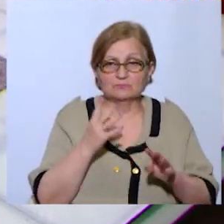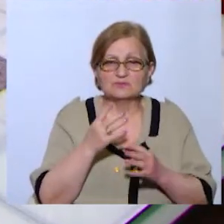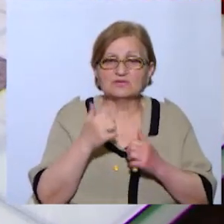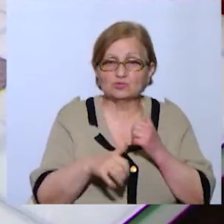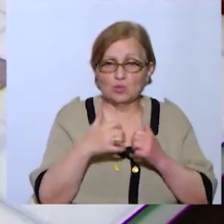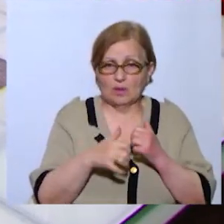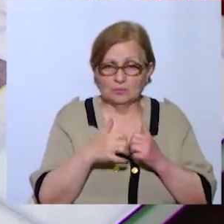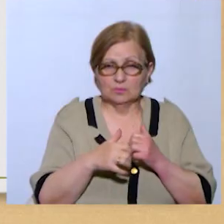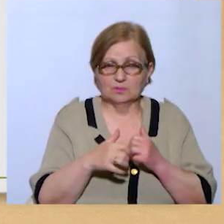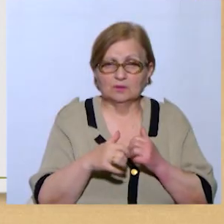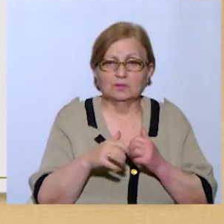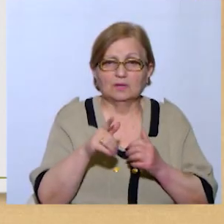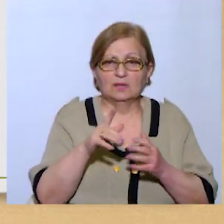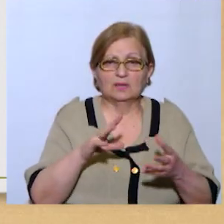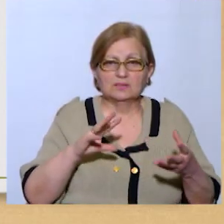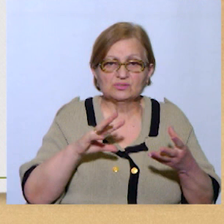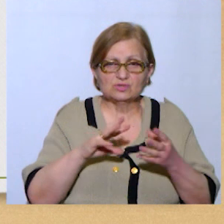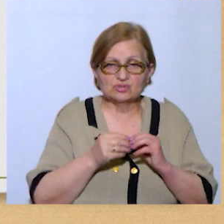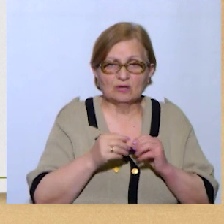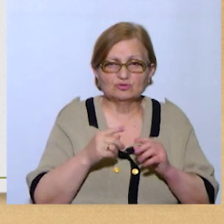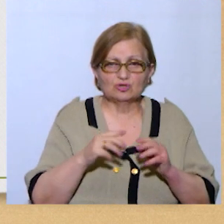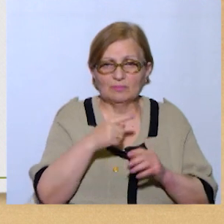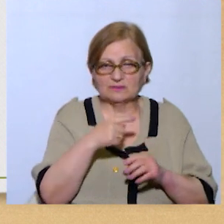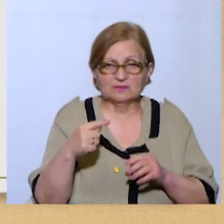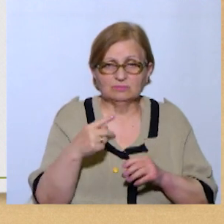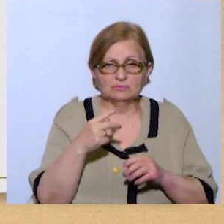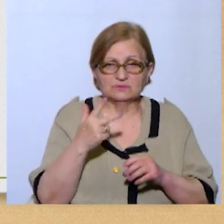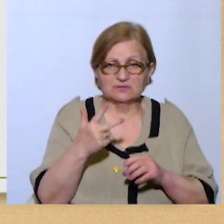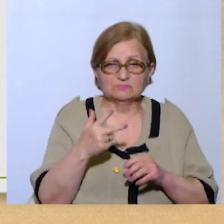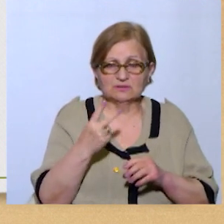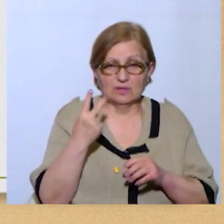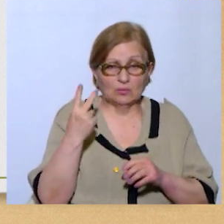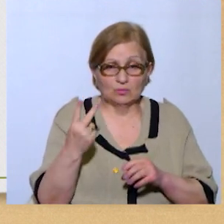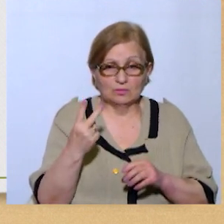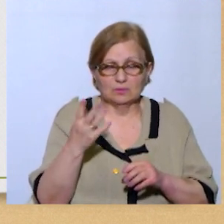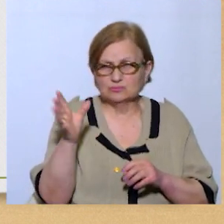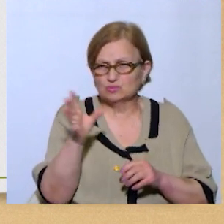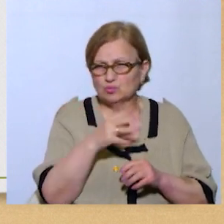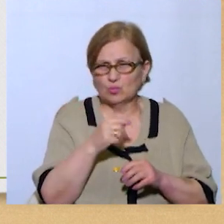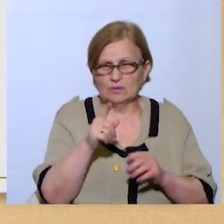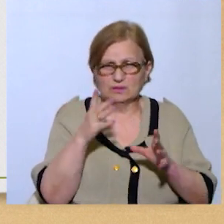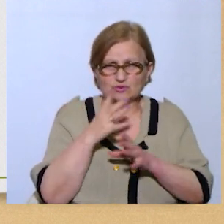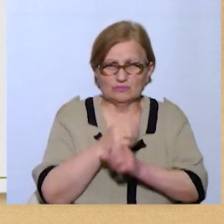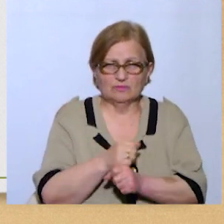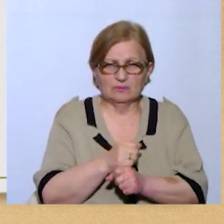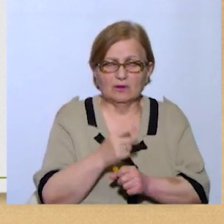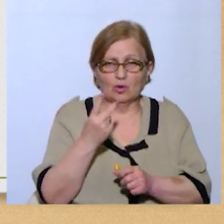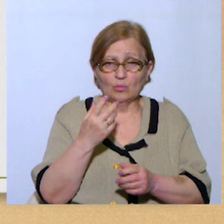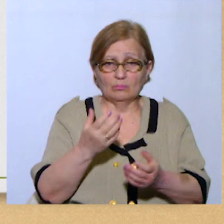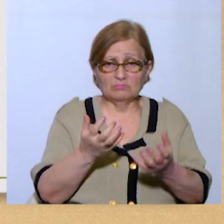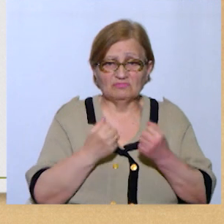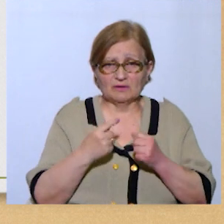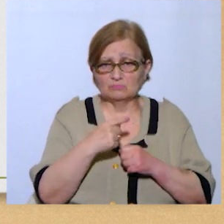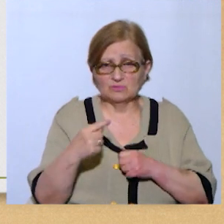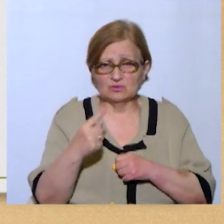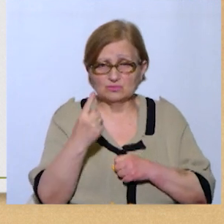საშუალო ჯამი შეფარდებული 3-თან, ანუ 2. შემდეგ ყველა მონაცემს თუ შევამცირებთ 2-ით მიიღება ახალი მონაცემები მინუს